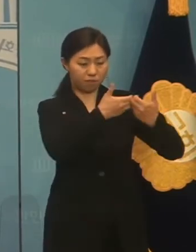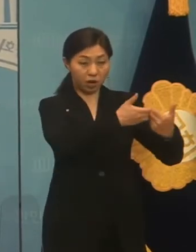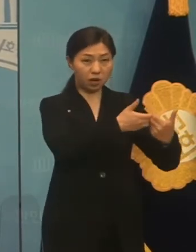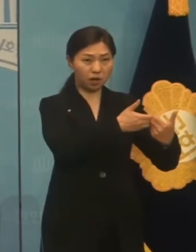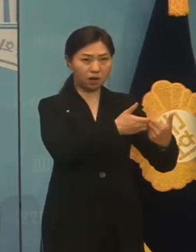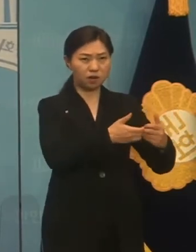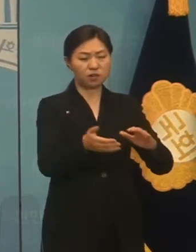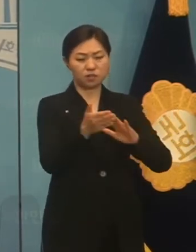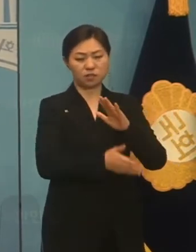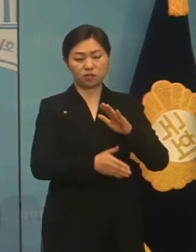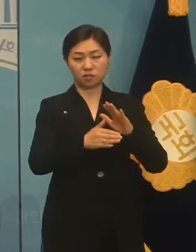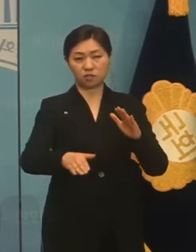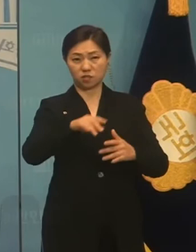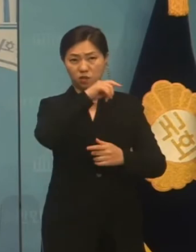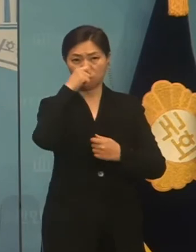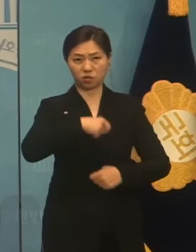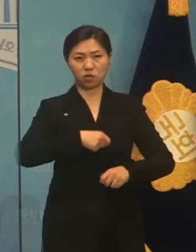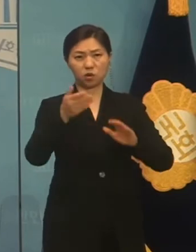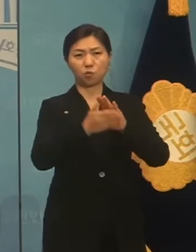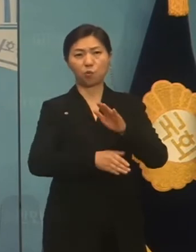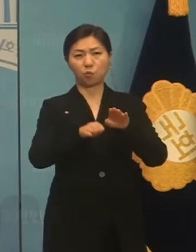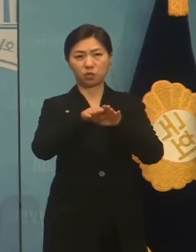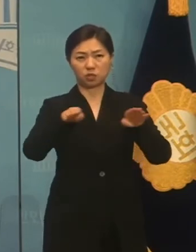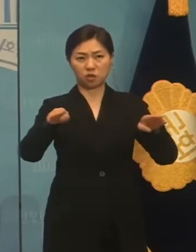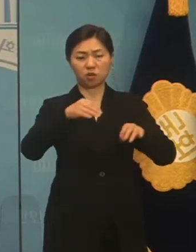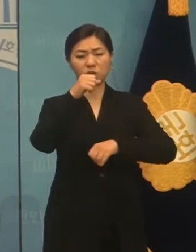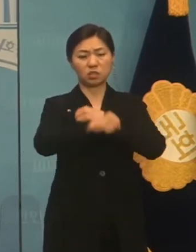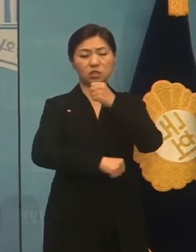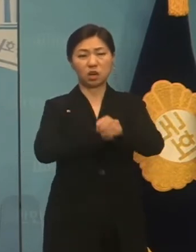공정, 자유민주주의를 지켜내야 합니다.